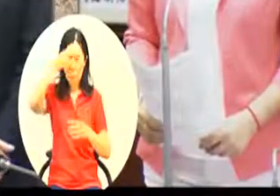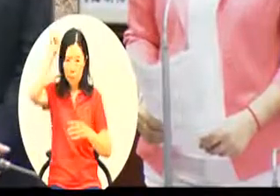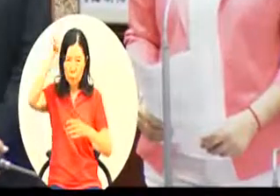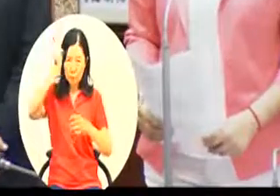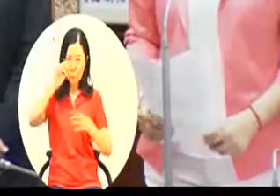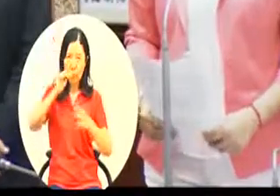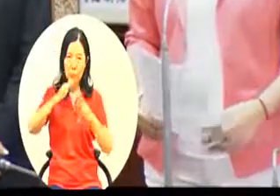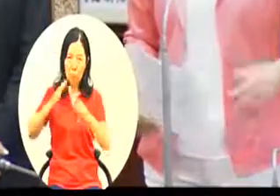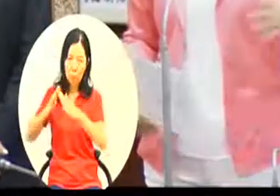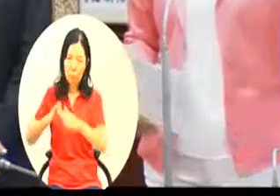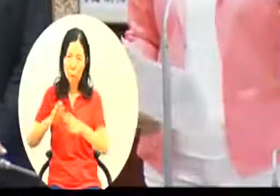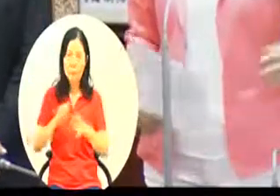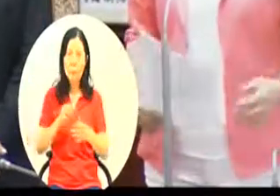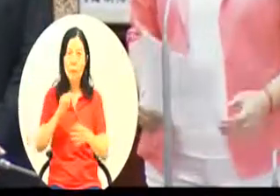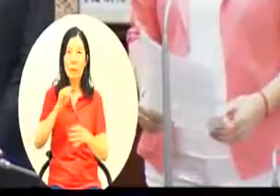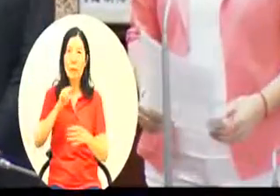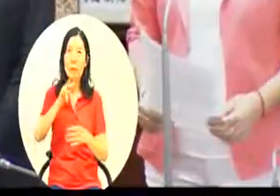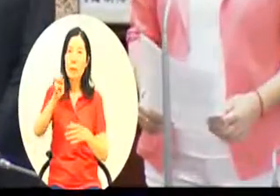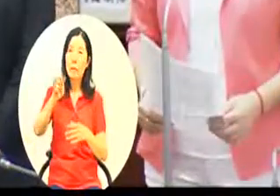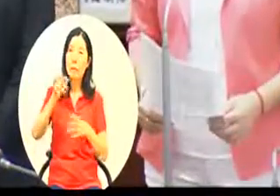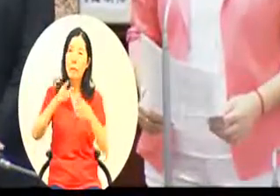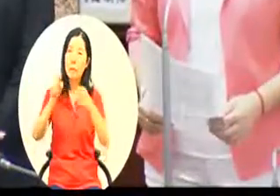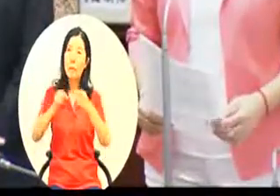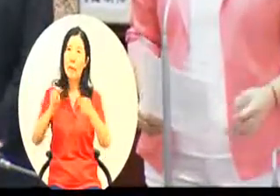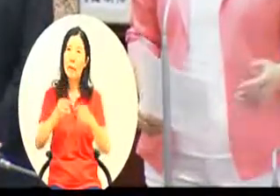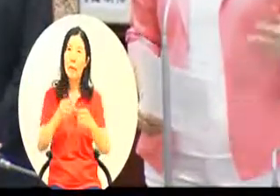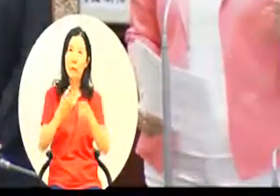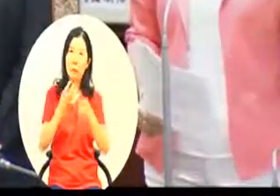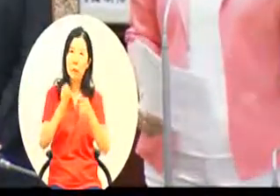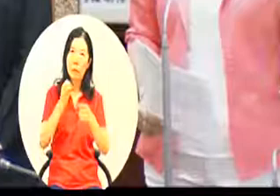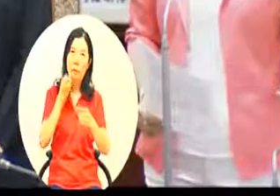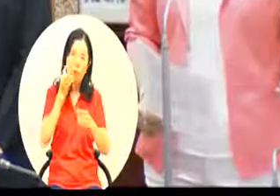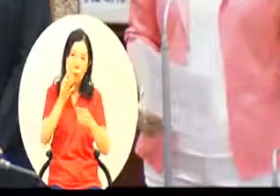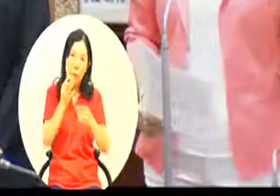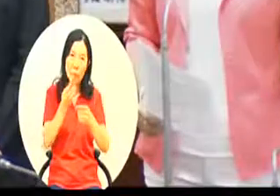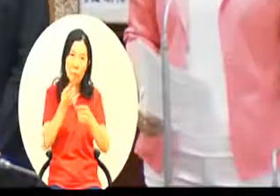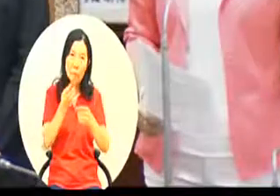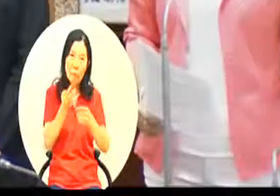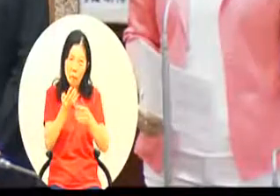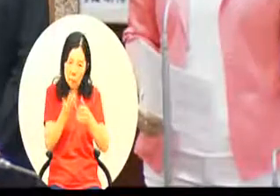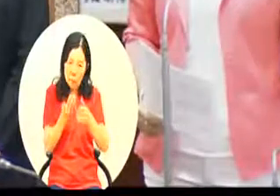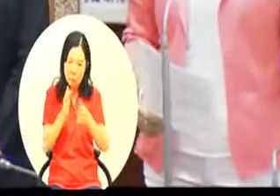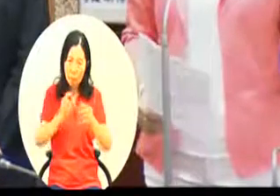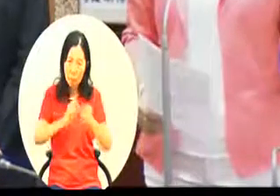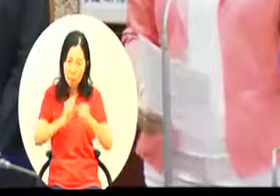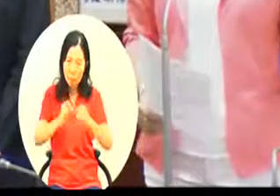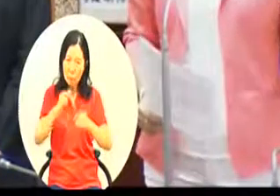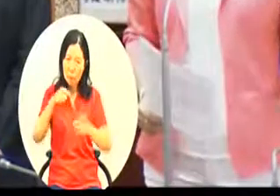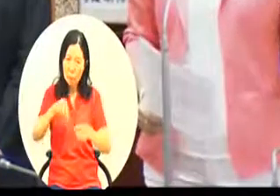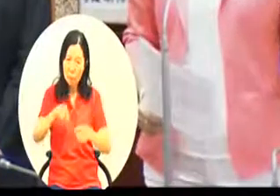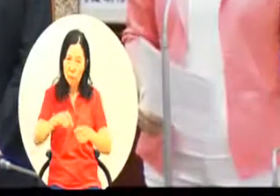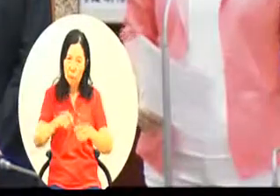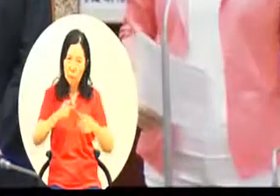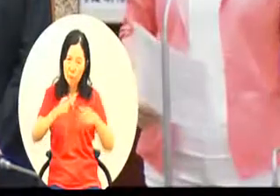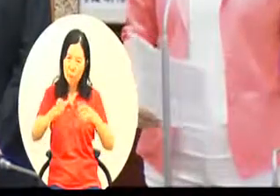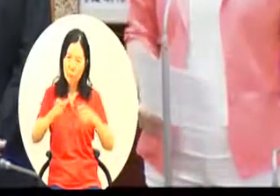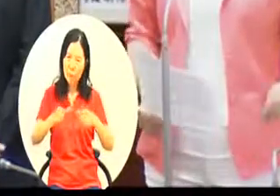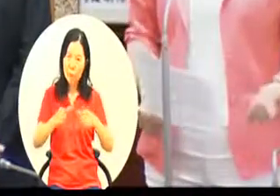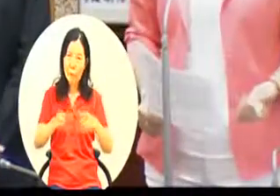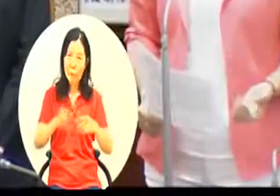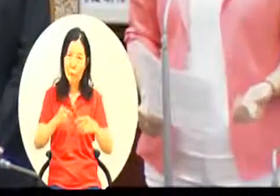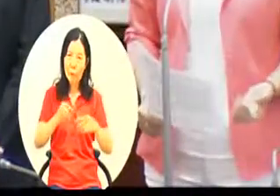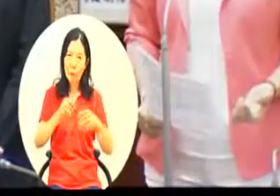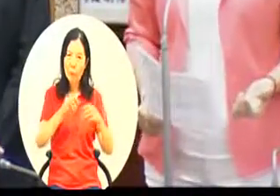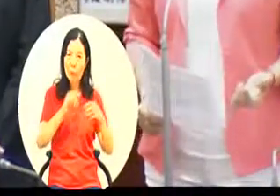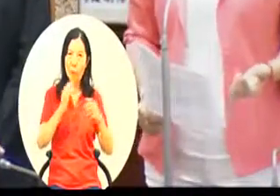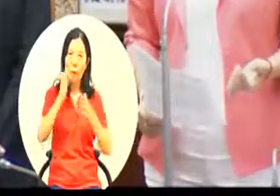看人家日本，他们400年前他们就可以规划的那么好的一个遗址一个公园，吸引了大量